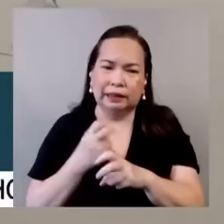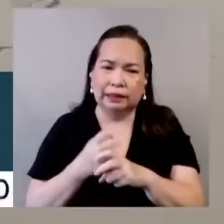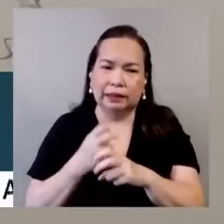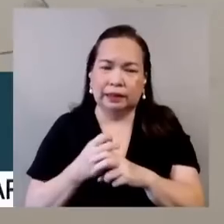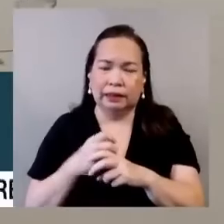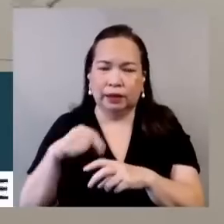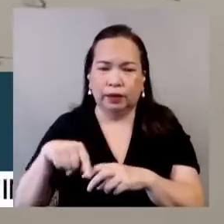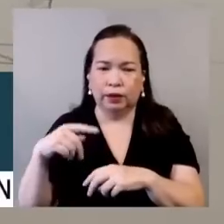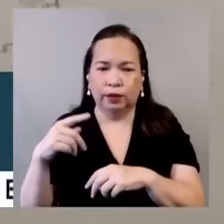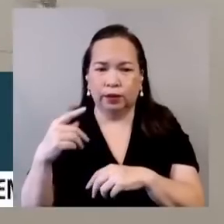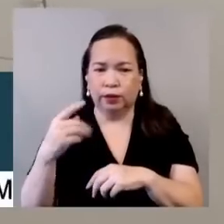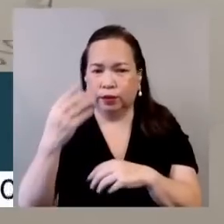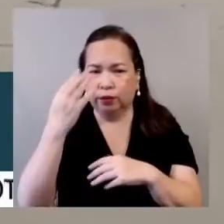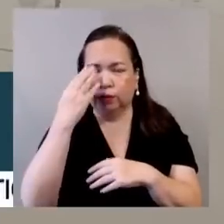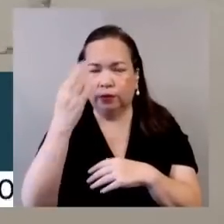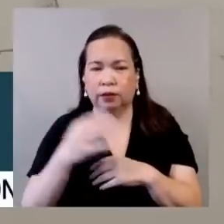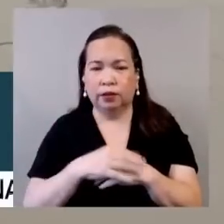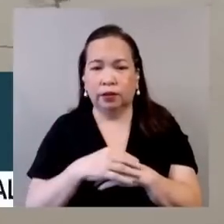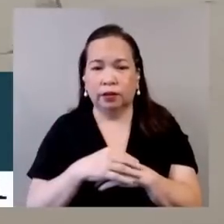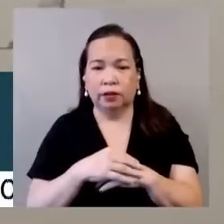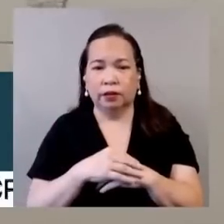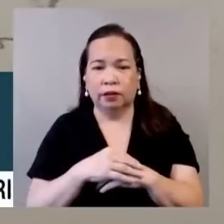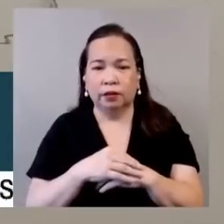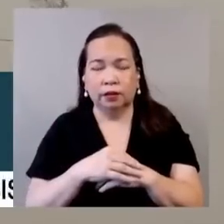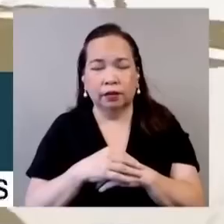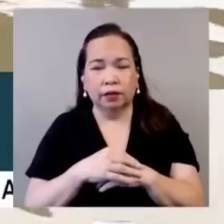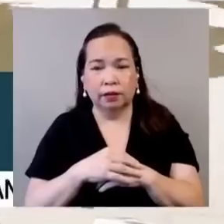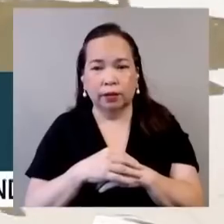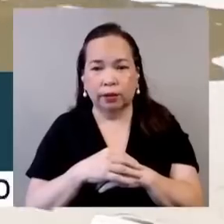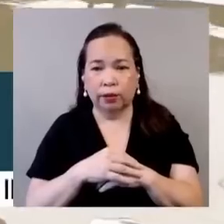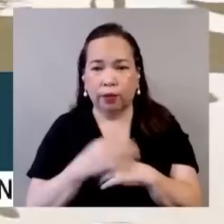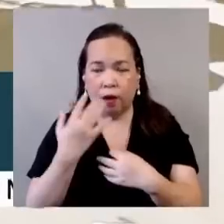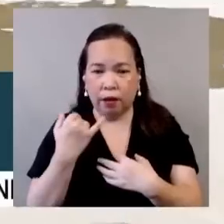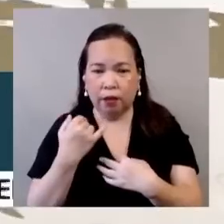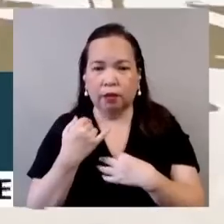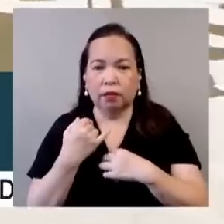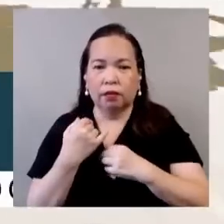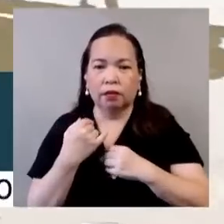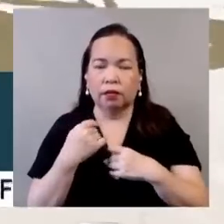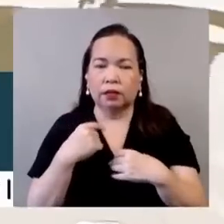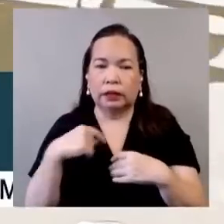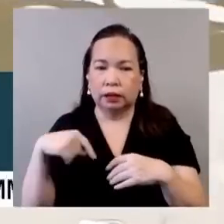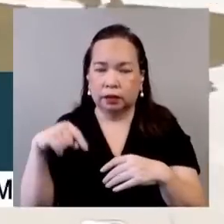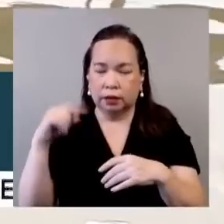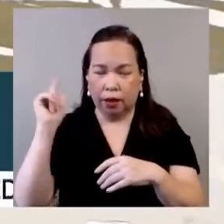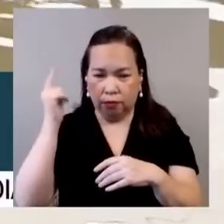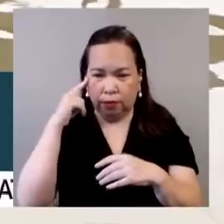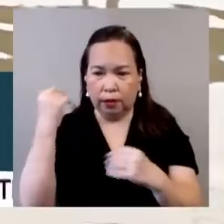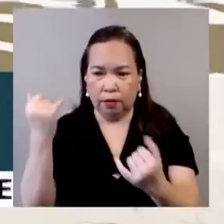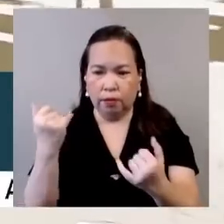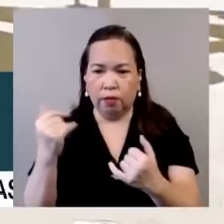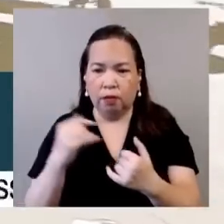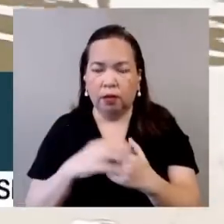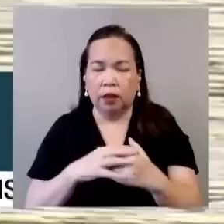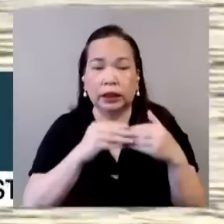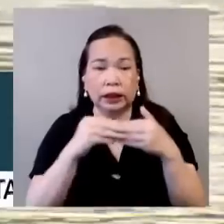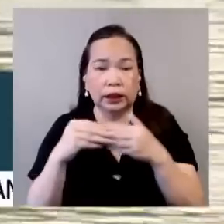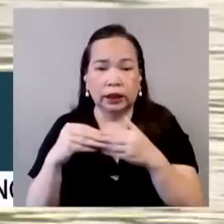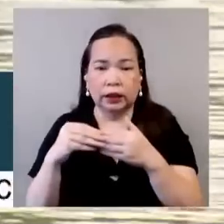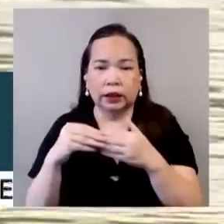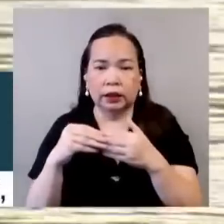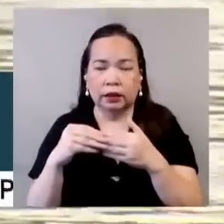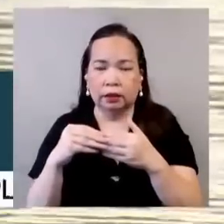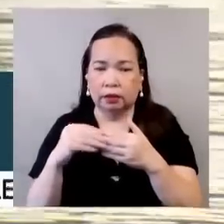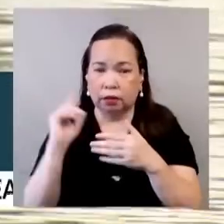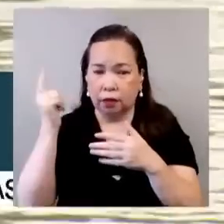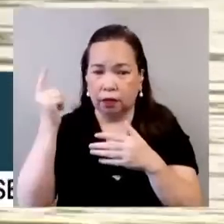ay marami po talagang affected. So kaya ho, ang provincial government ay sa paunguna ni Governor Daniel ay